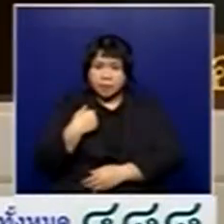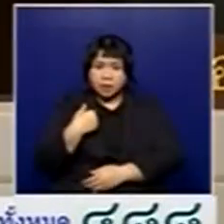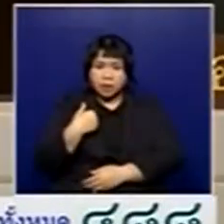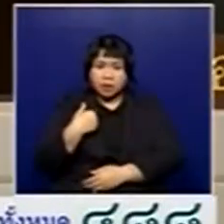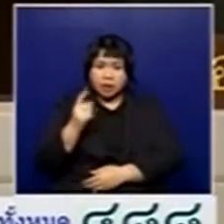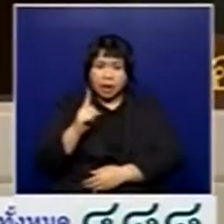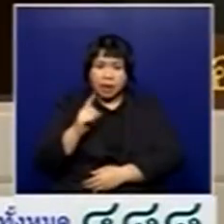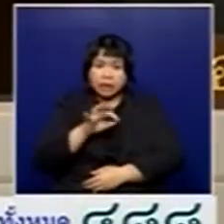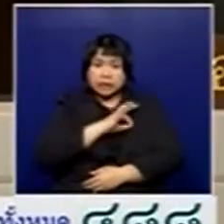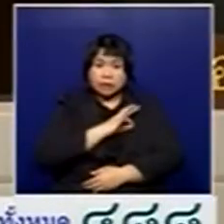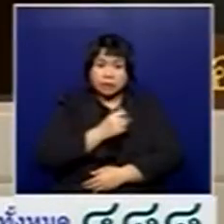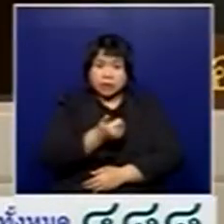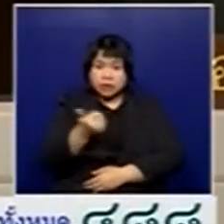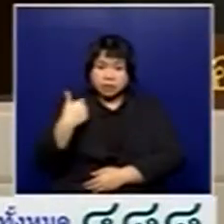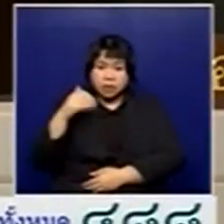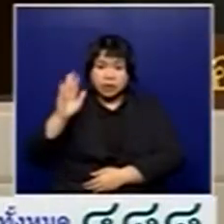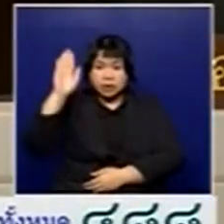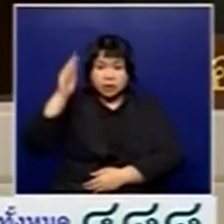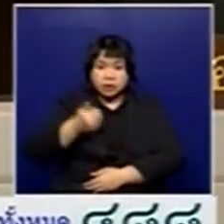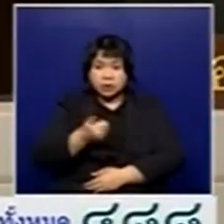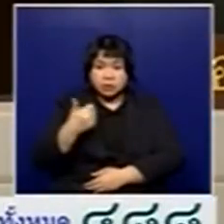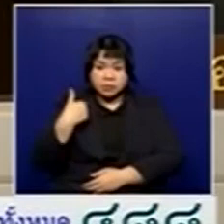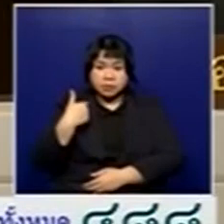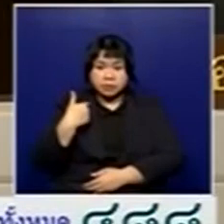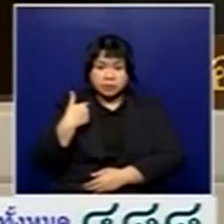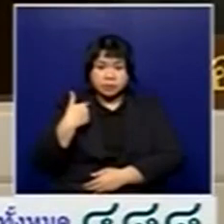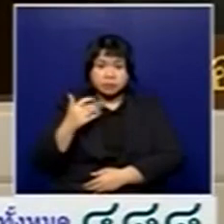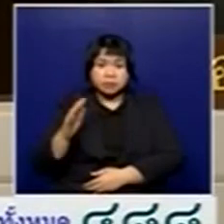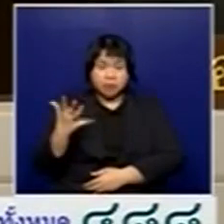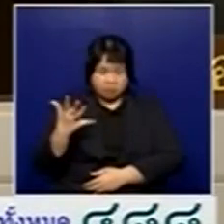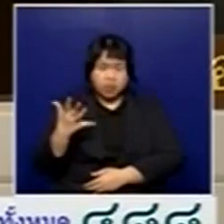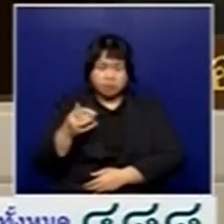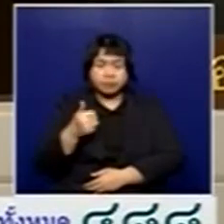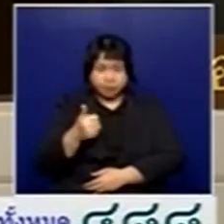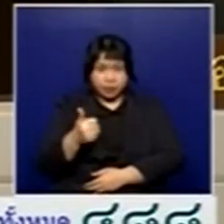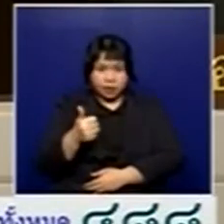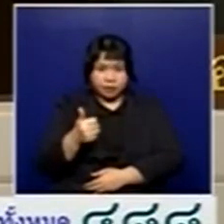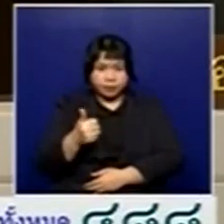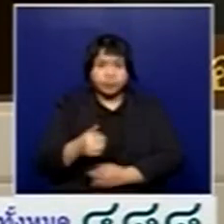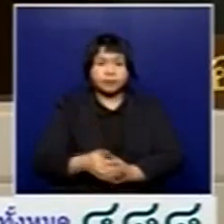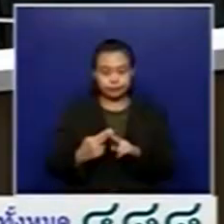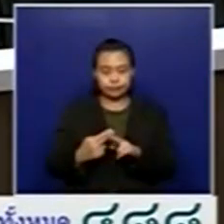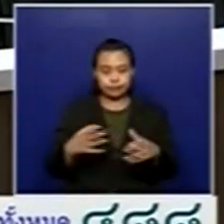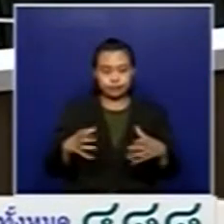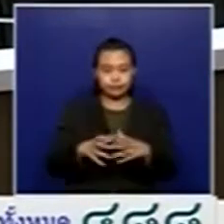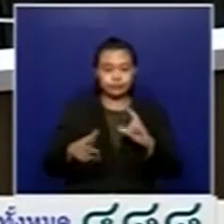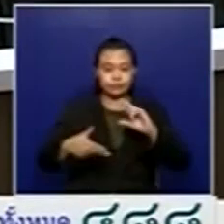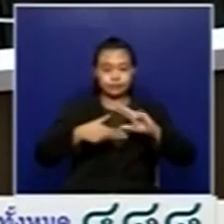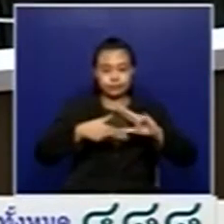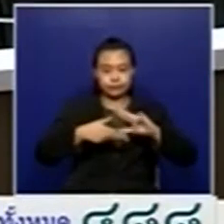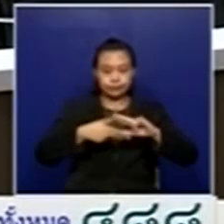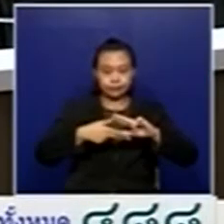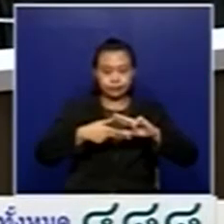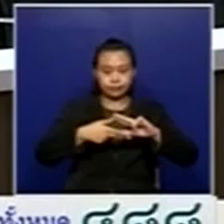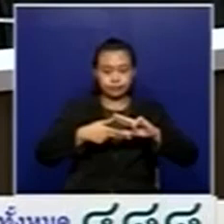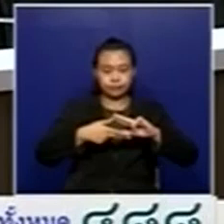ที่18กันยายนนี้ก็จะส่งไปยังวุฒิสภาเพื่อจะพิจารณาแล้วก็ลงมติกันในวันที่22กันยายนจากนั้นก็